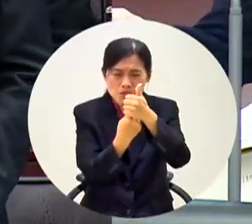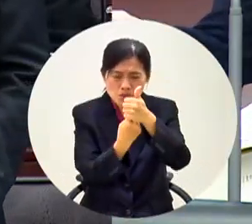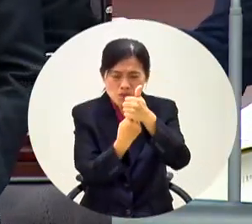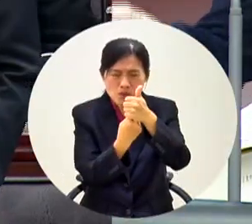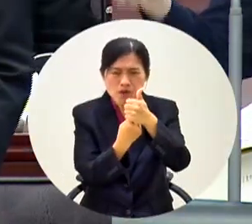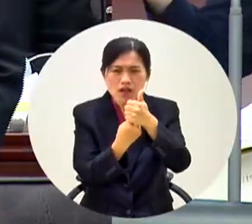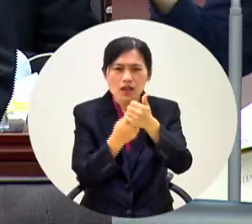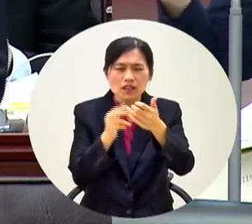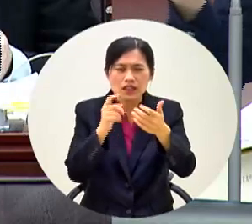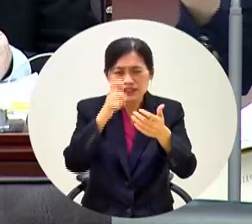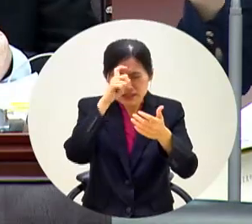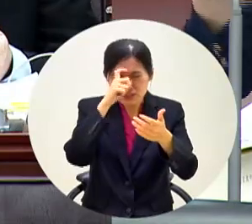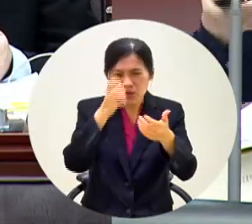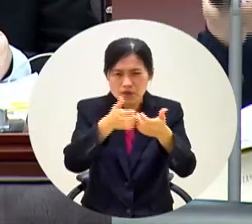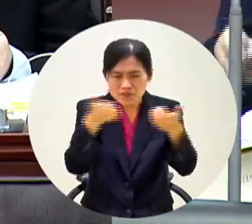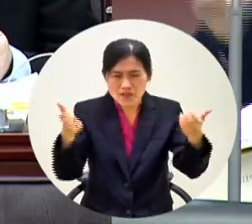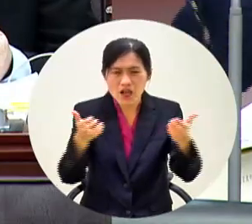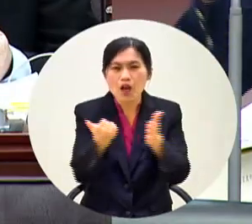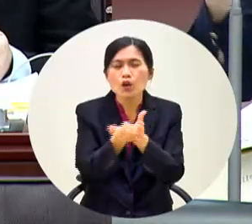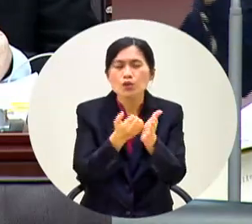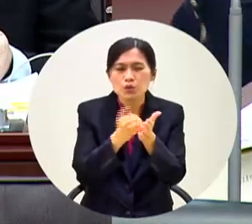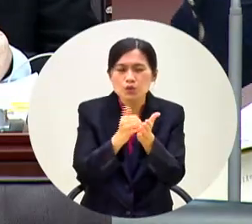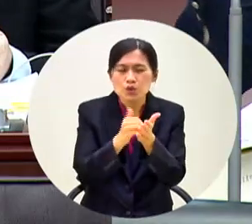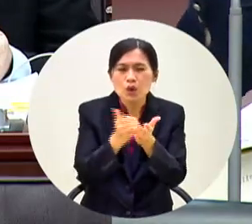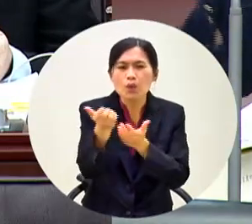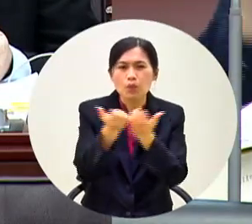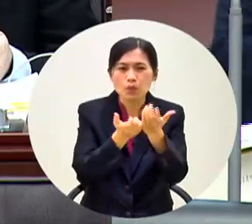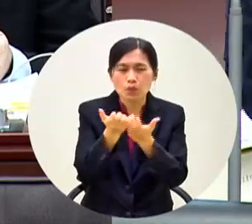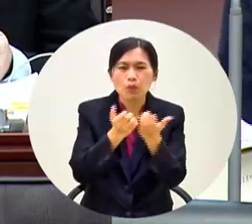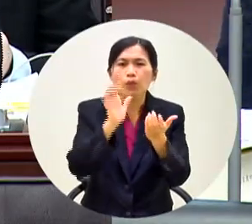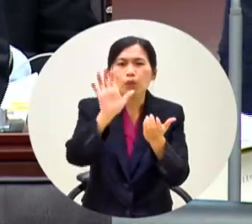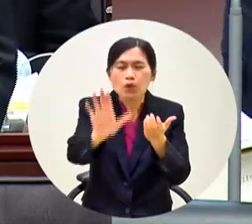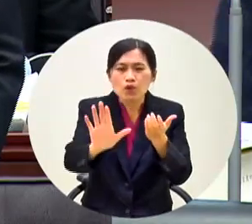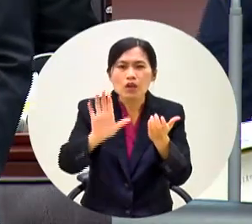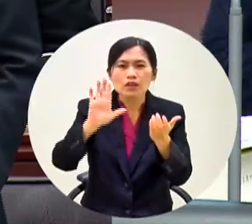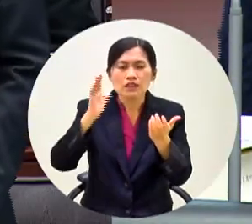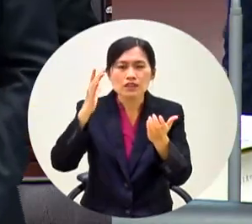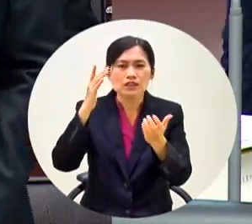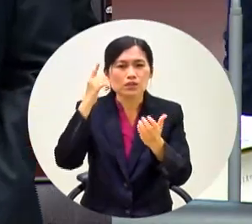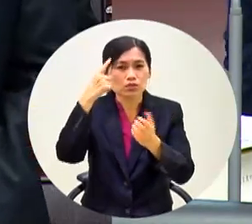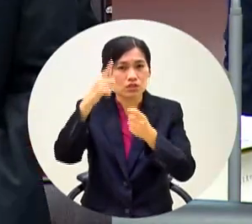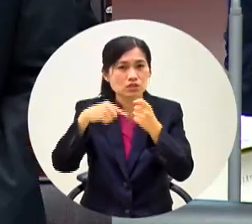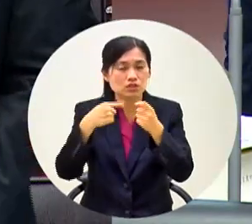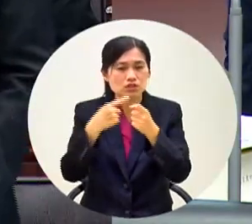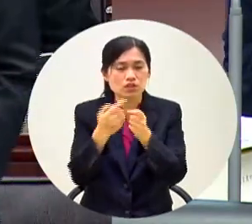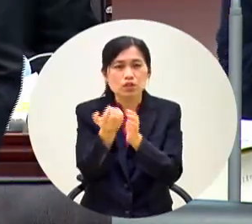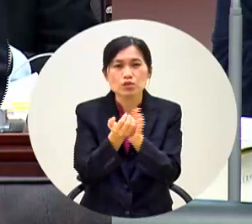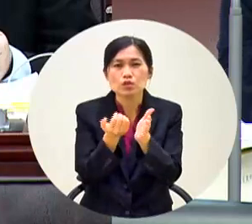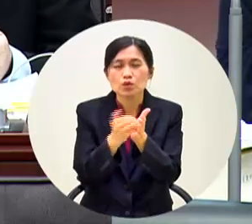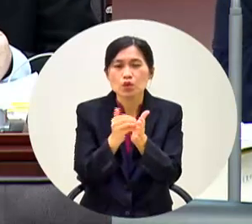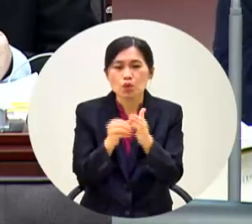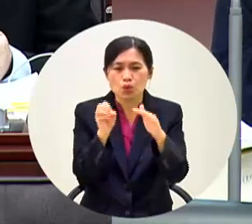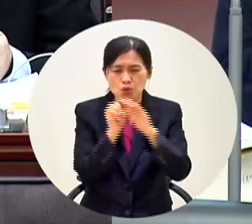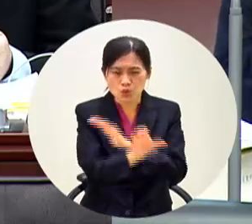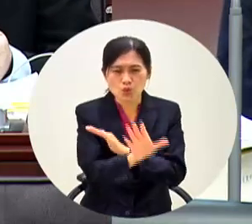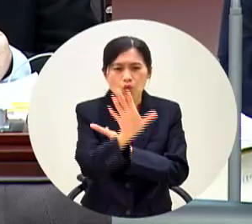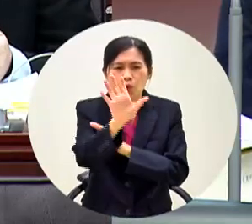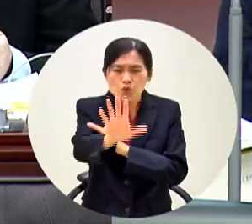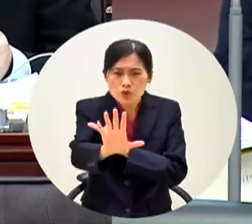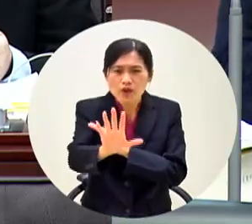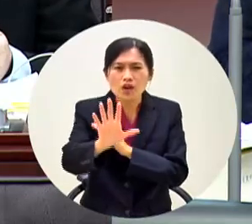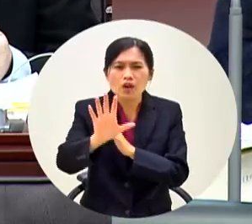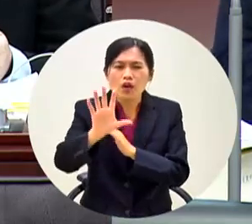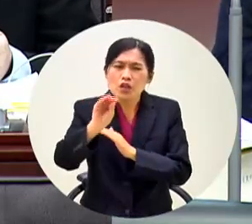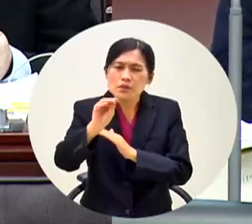编列了，然后他照道理来讲在这个明年就会有预算下来的状况底下，有没有机会